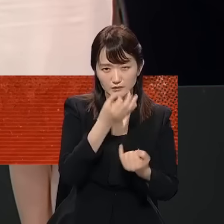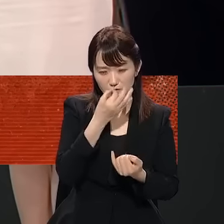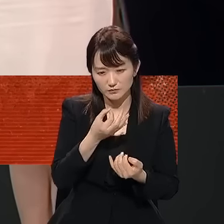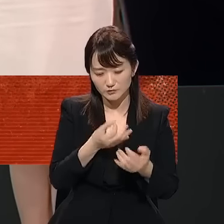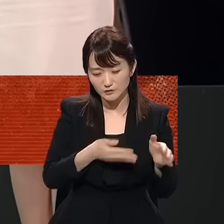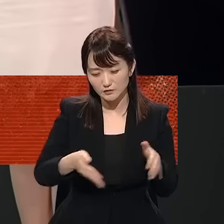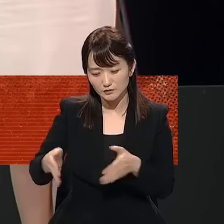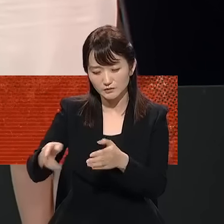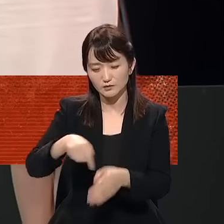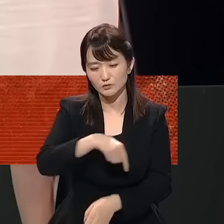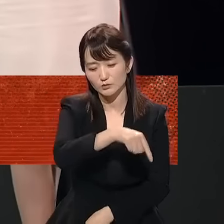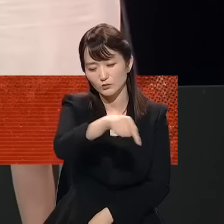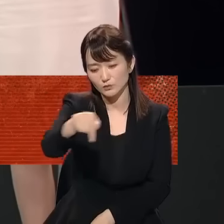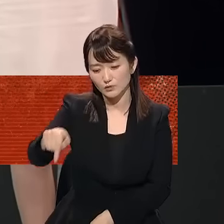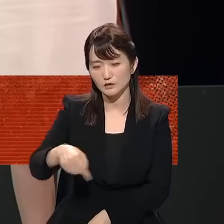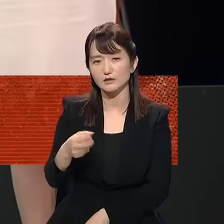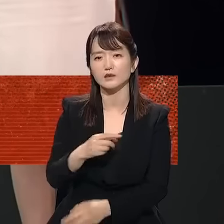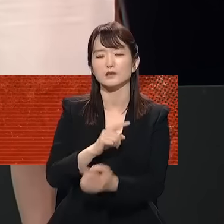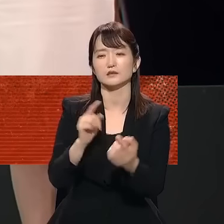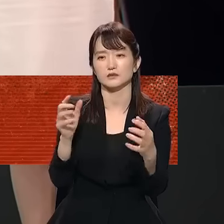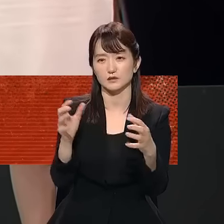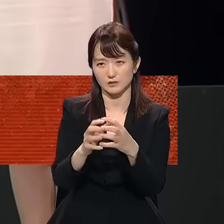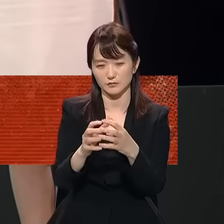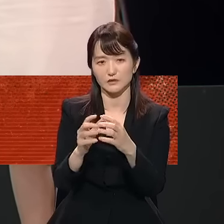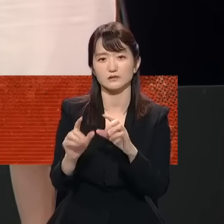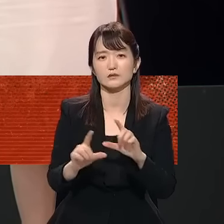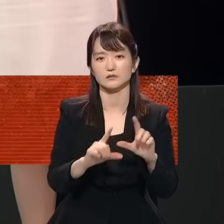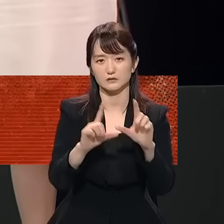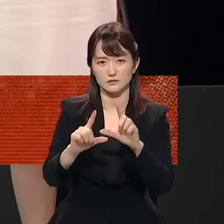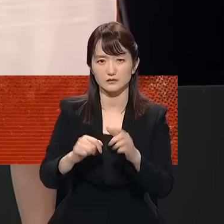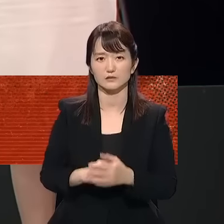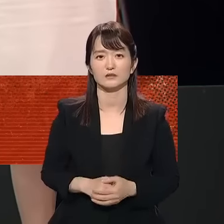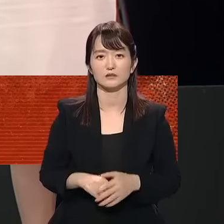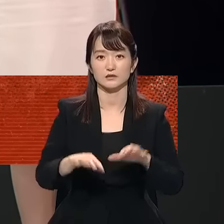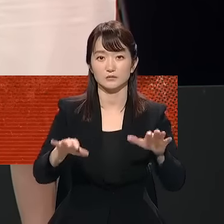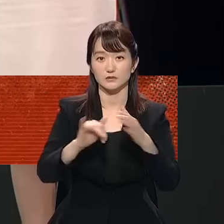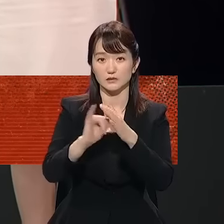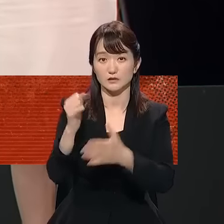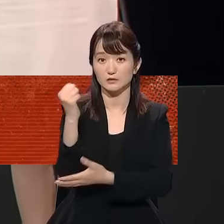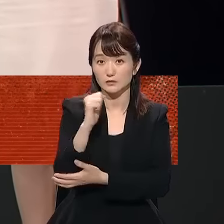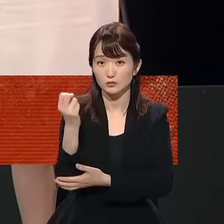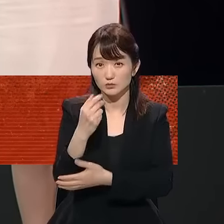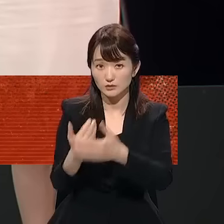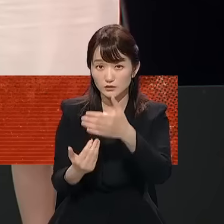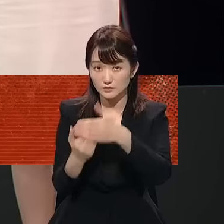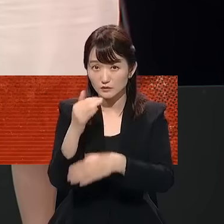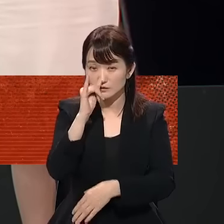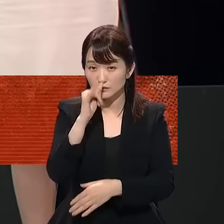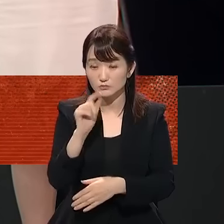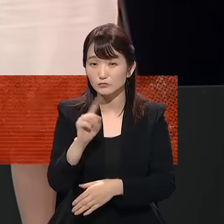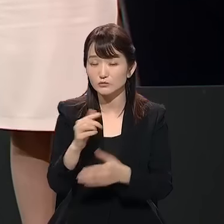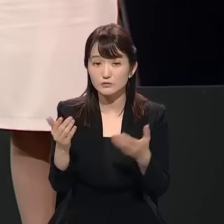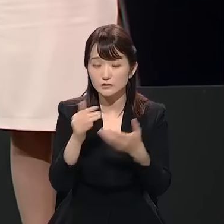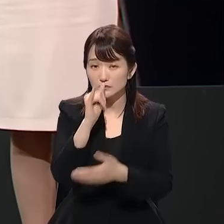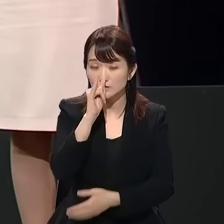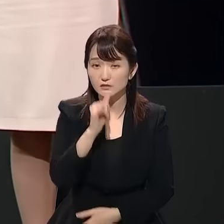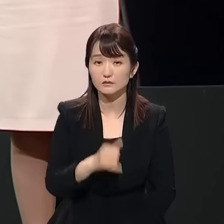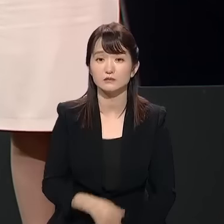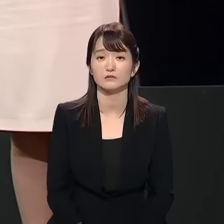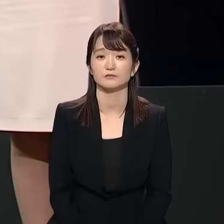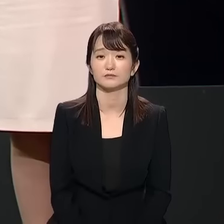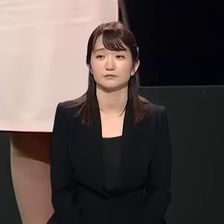재결합하게 된 두 사람 그런데 이번엔이 가죽을 뒤흔드는 또 다른 사건이 벌어졌는데요 대체 무슨 일이